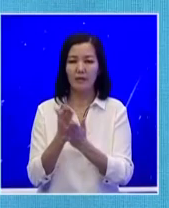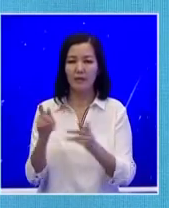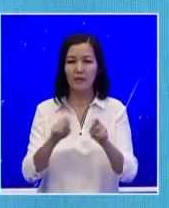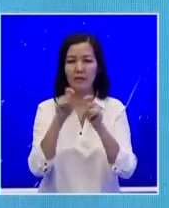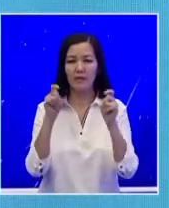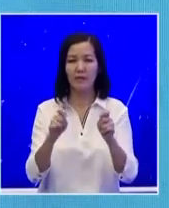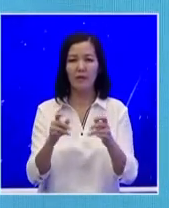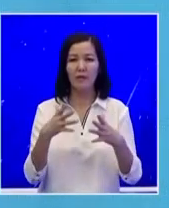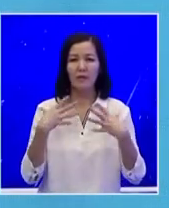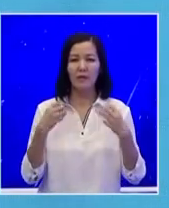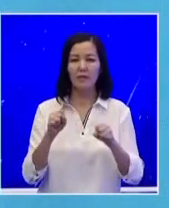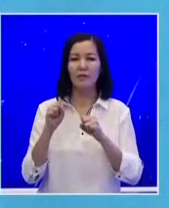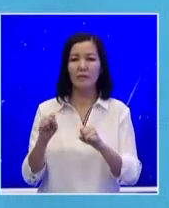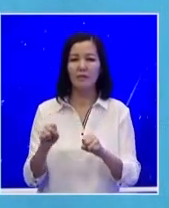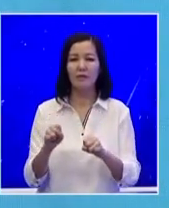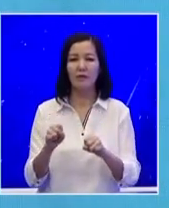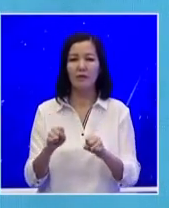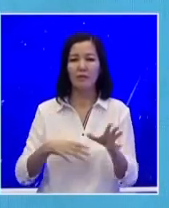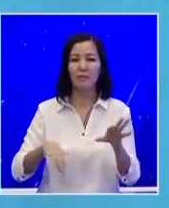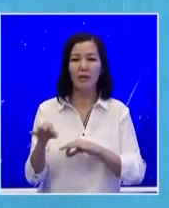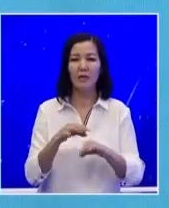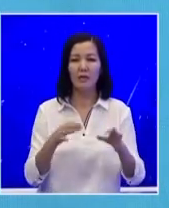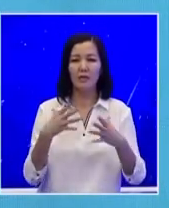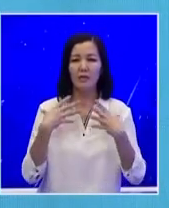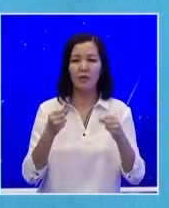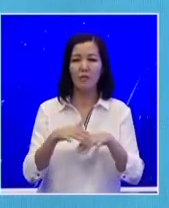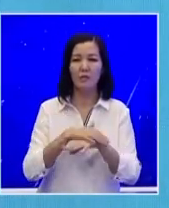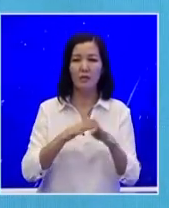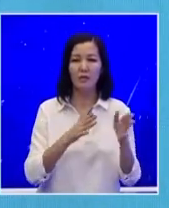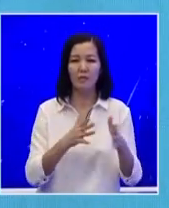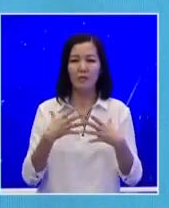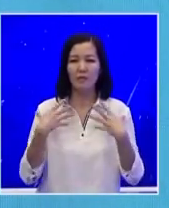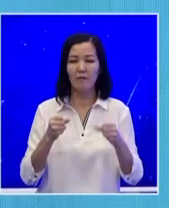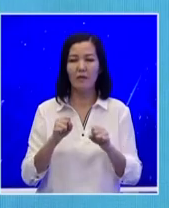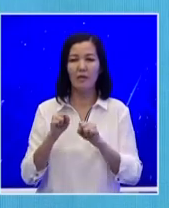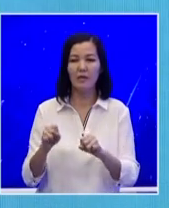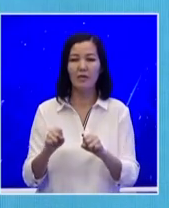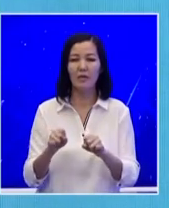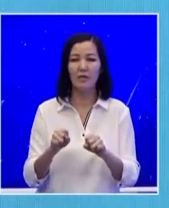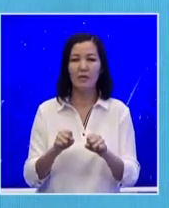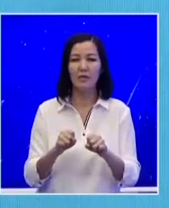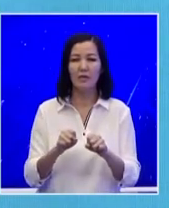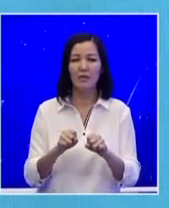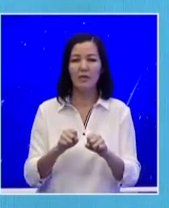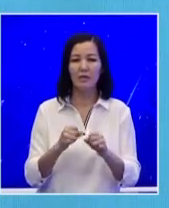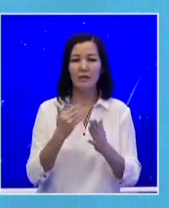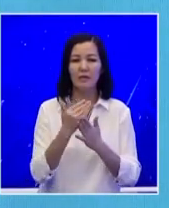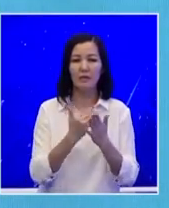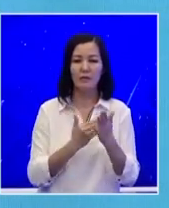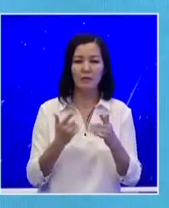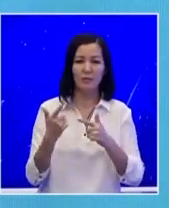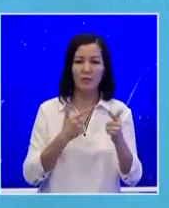Министерству здравоохранения внести в проект Кодекса о здоровье народа и системе здравоохранения предложение по улучшению системы охраны здоровья